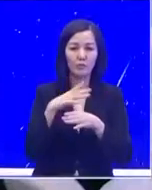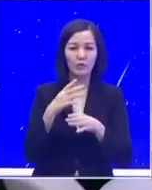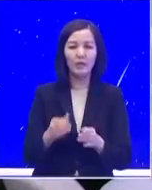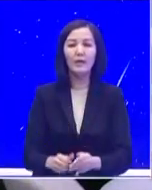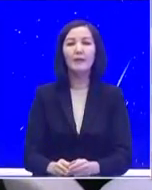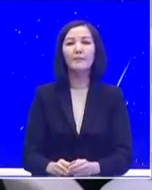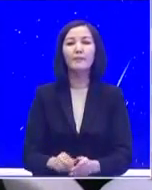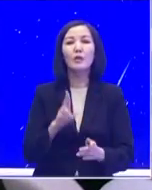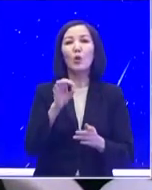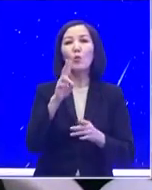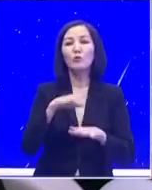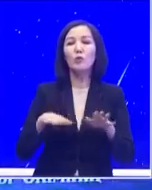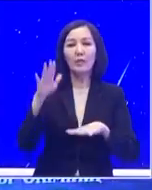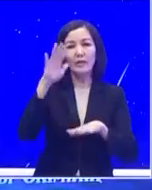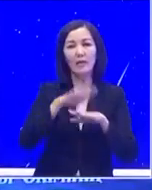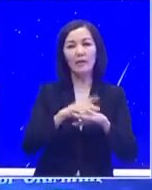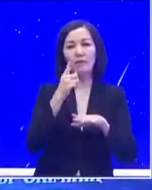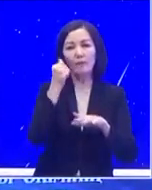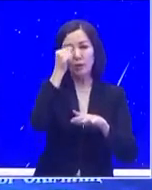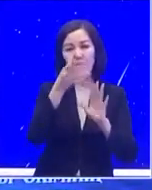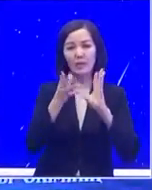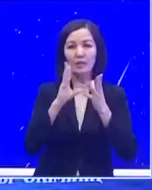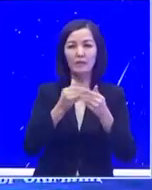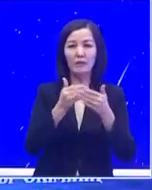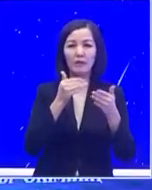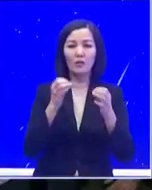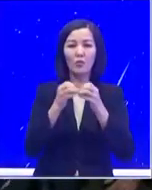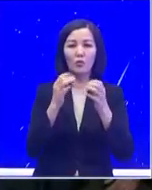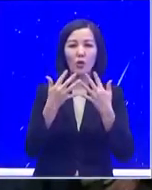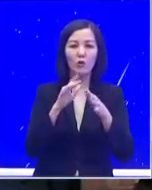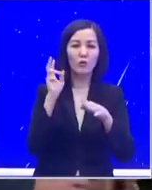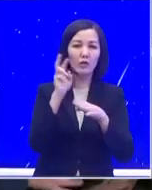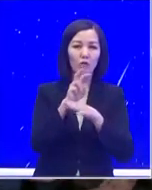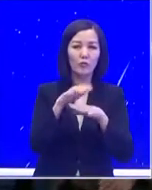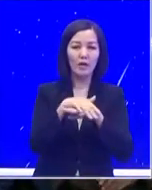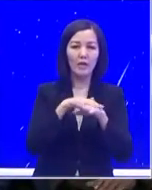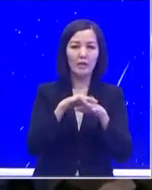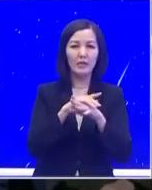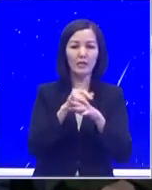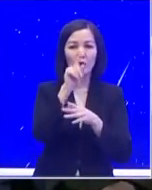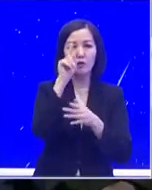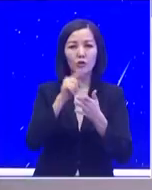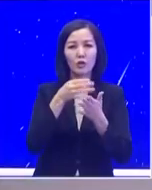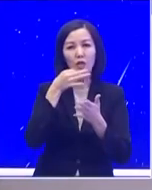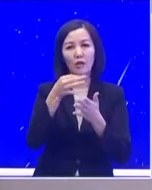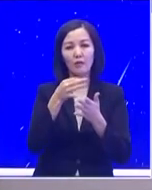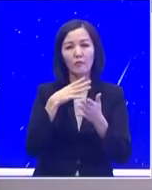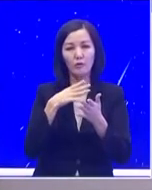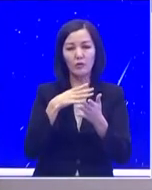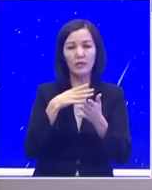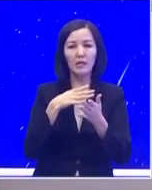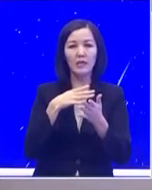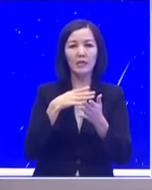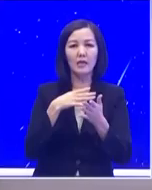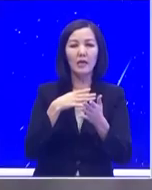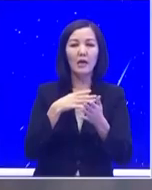Айта кетейік, Көксу ауданының әкімі жылдық есеп беру алдында 10 ауылдық округті аралап, тұрғындарды жеке сұрақтары бойынша қабылдау өткізген. Бұл